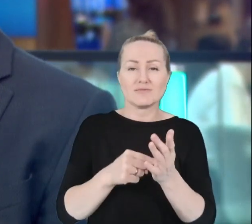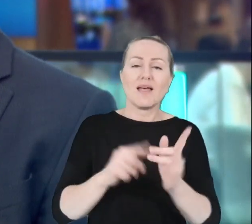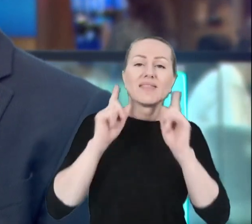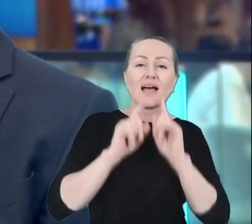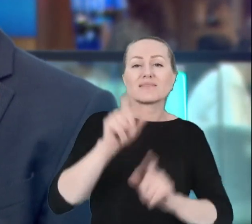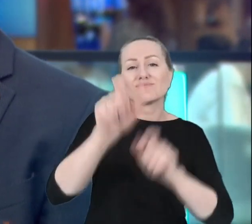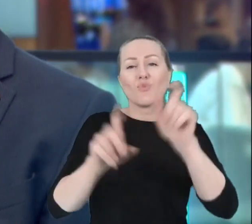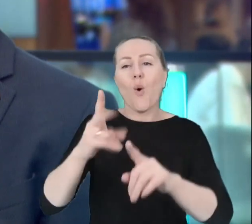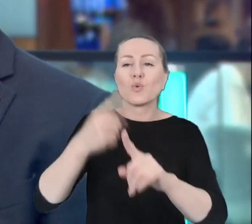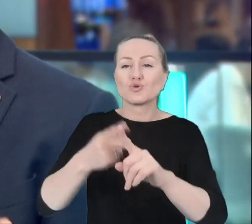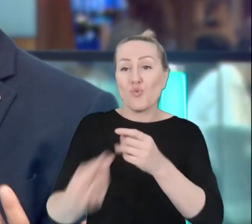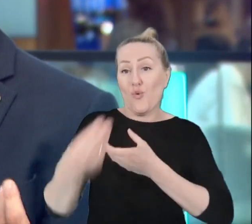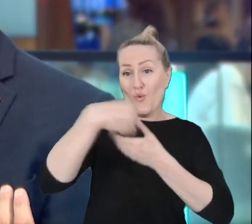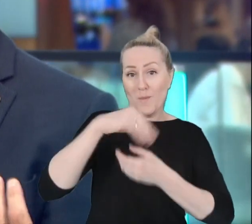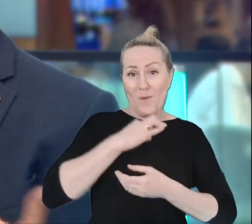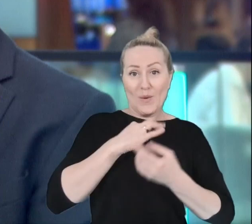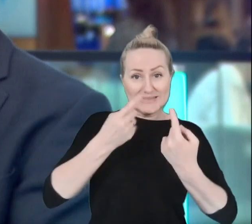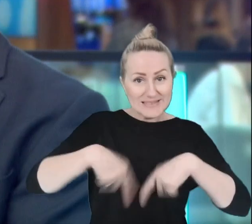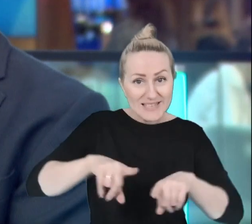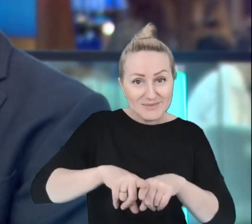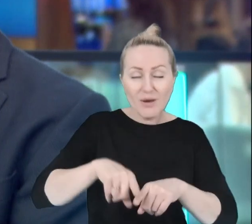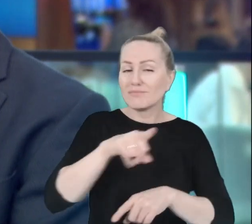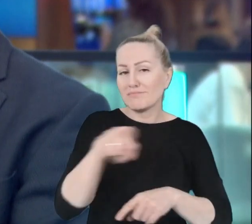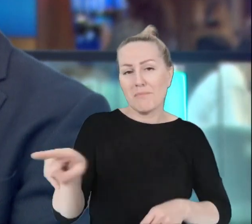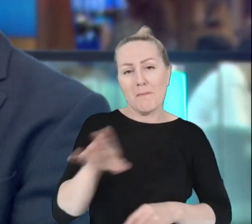mojego zespołu mają możliwość